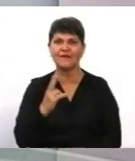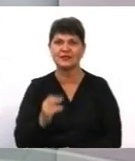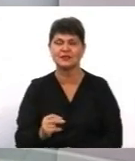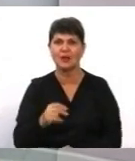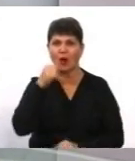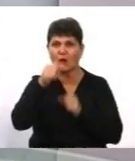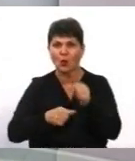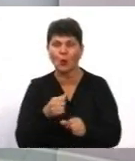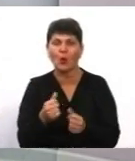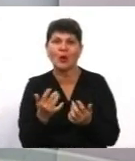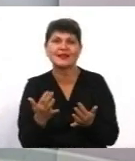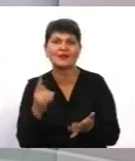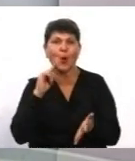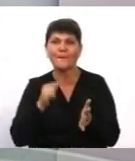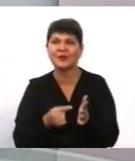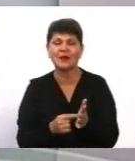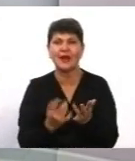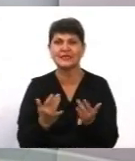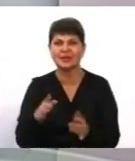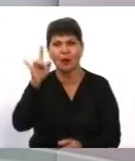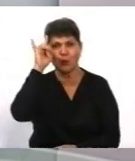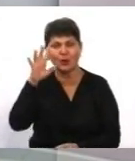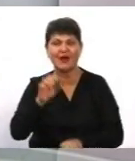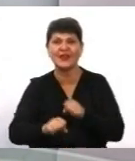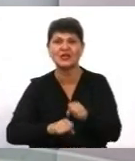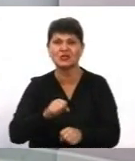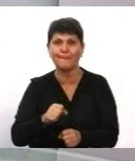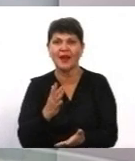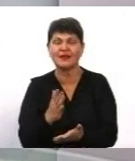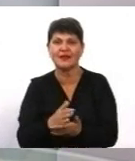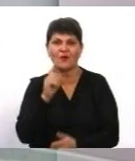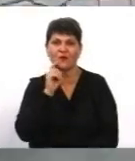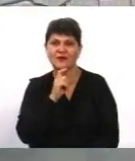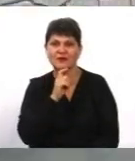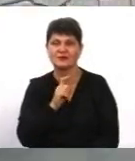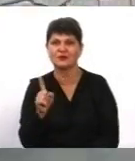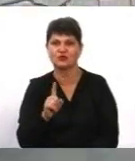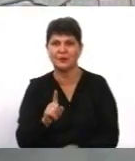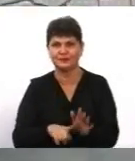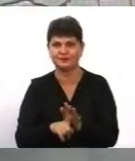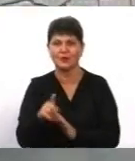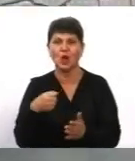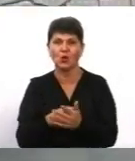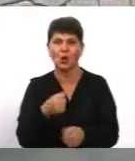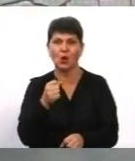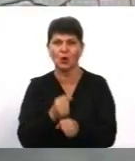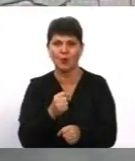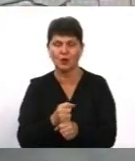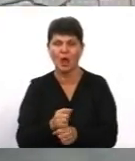наскільки популярним є велосипед у Вінниці для того, аби дістатися до роботи? Організатором